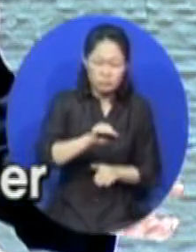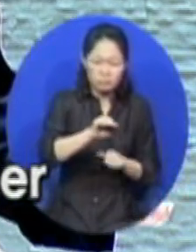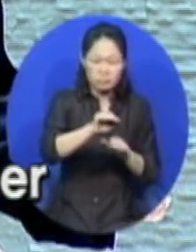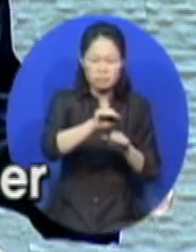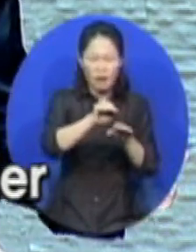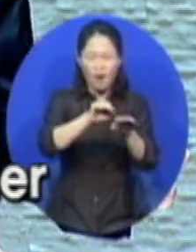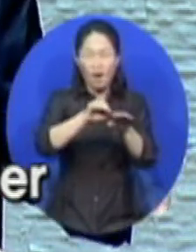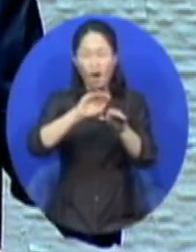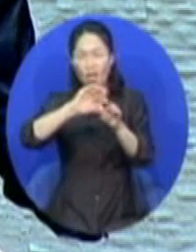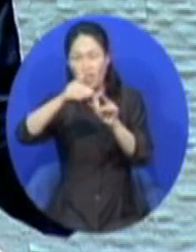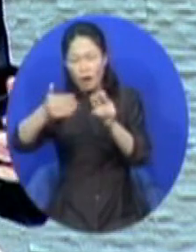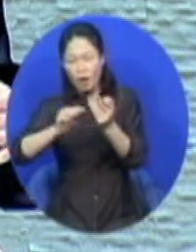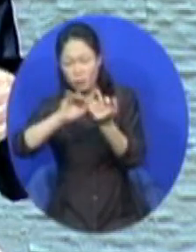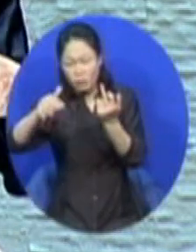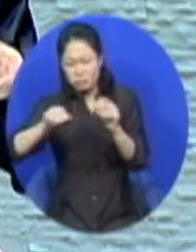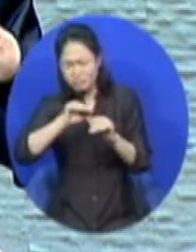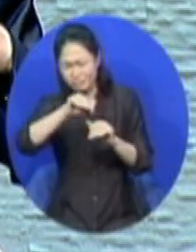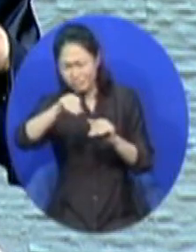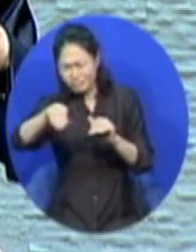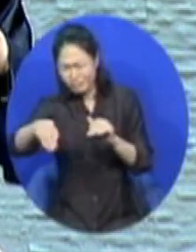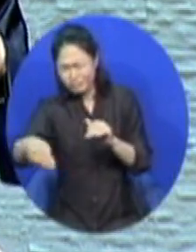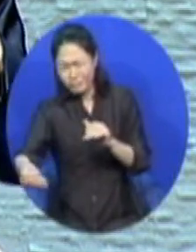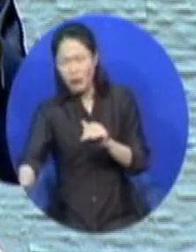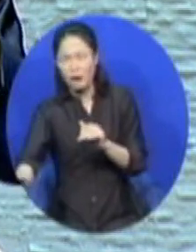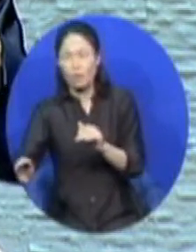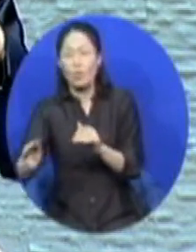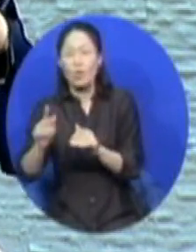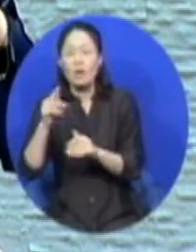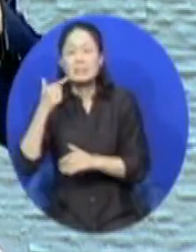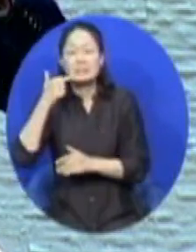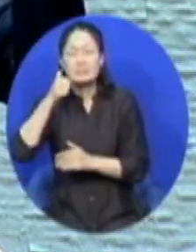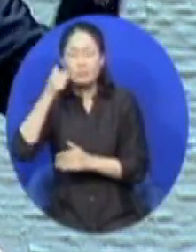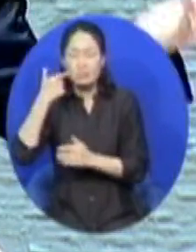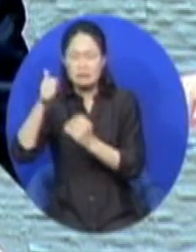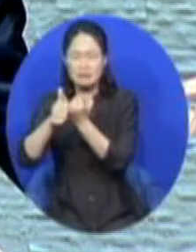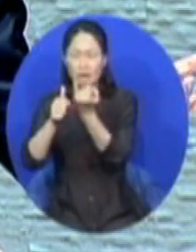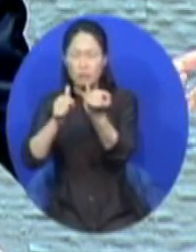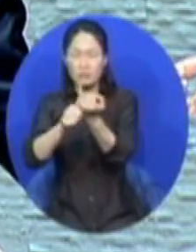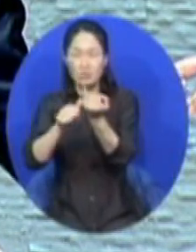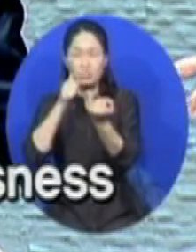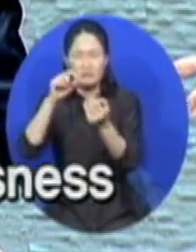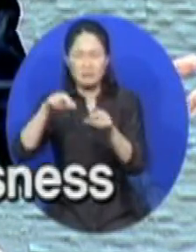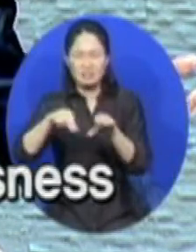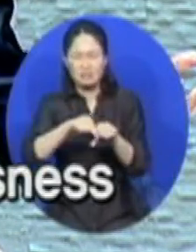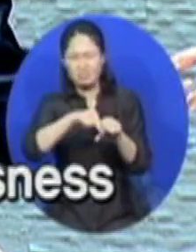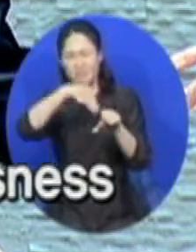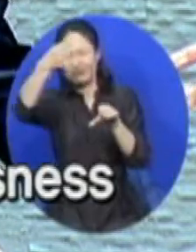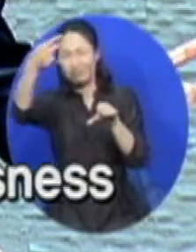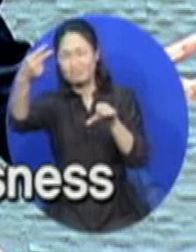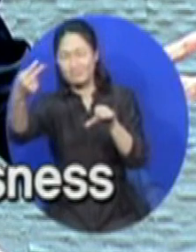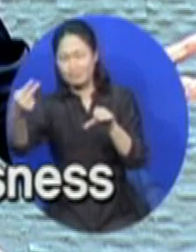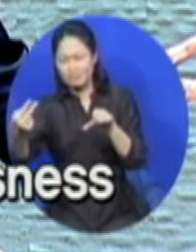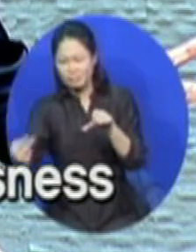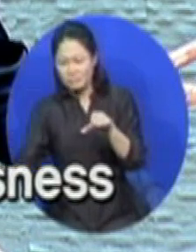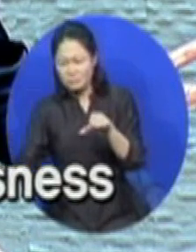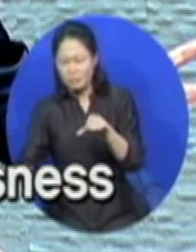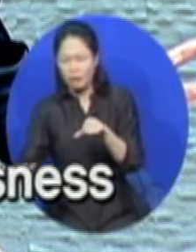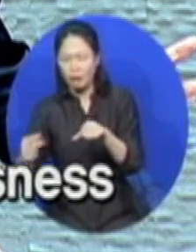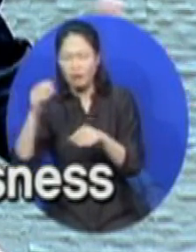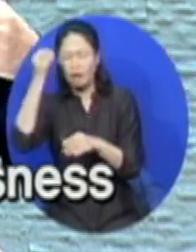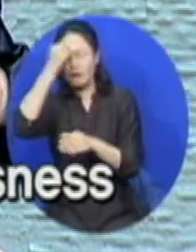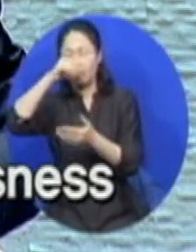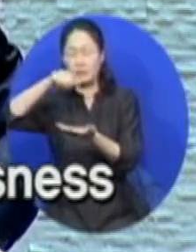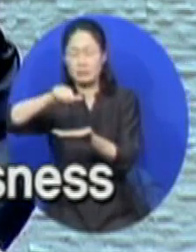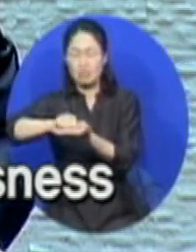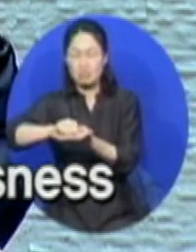밑으로 굴러 넘어지고 차에서 사모님 하고 이 목사님이 챙겨 나왔어요 기주를 하고